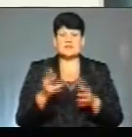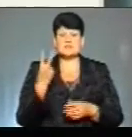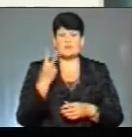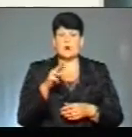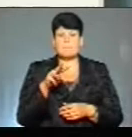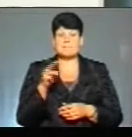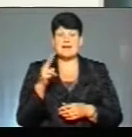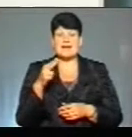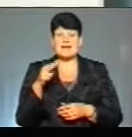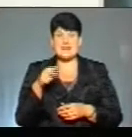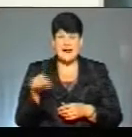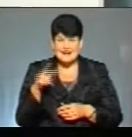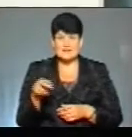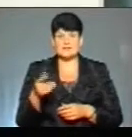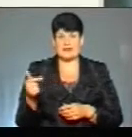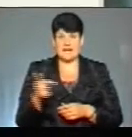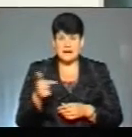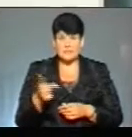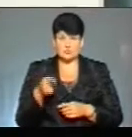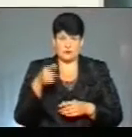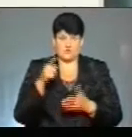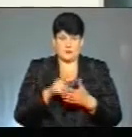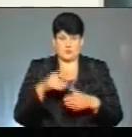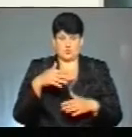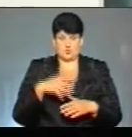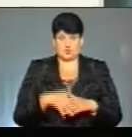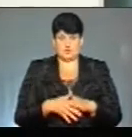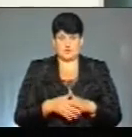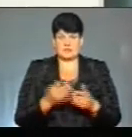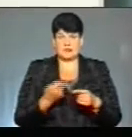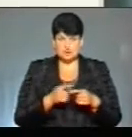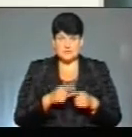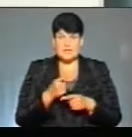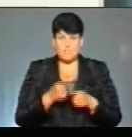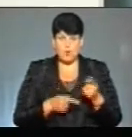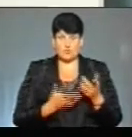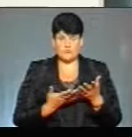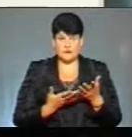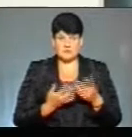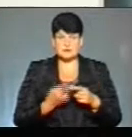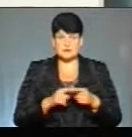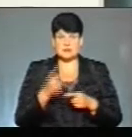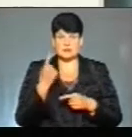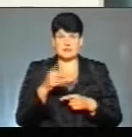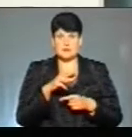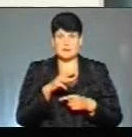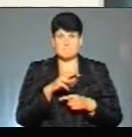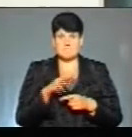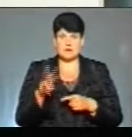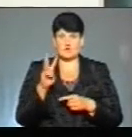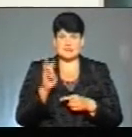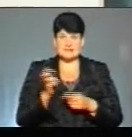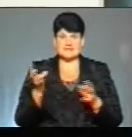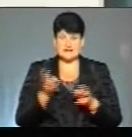2 мільярдів гривень, то ви маєте розуміти, якщо це половина, це близько 1 300 000, нам